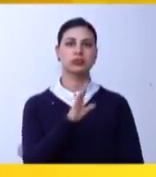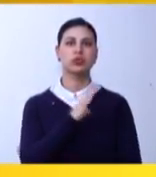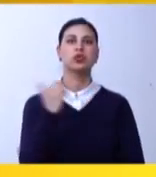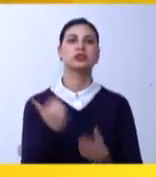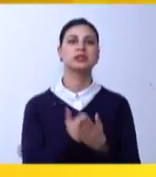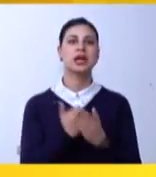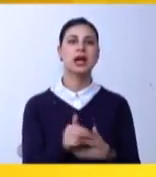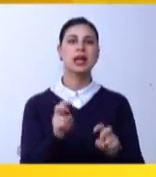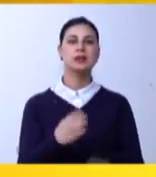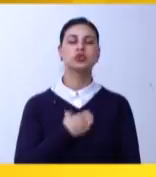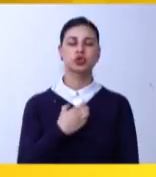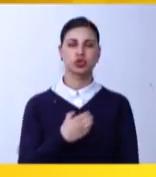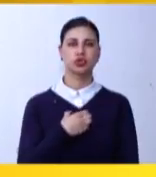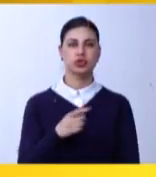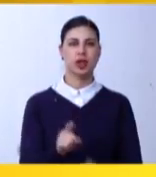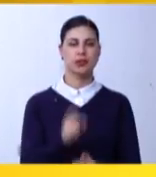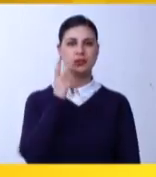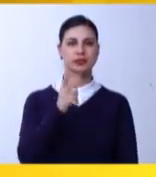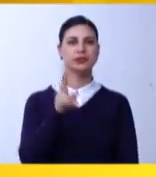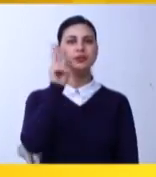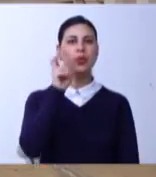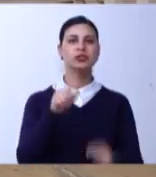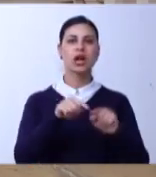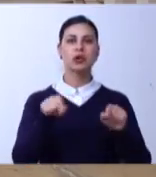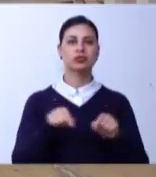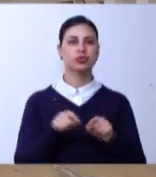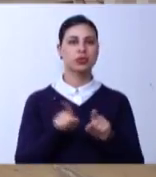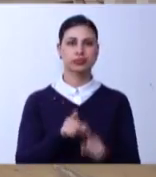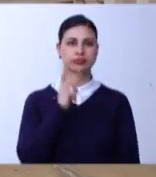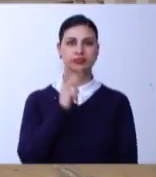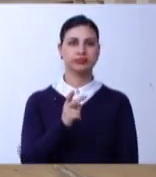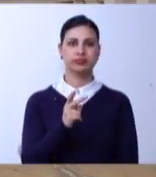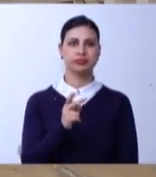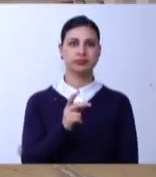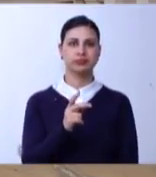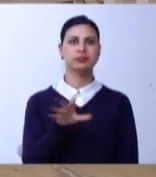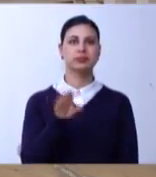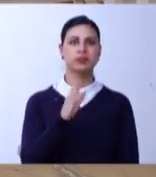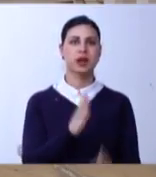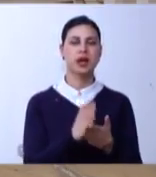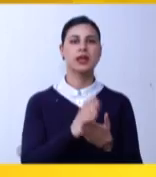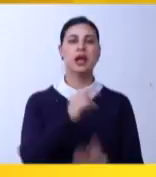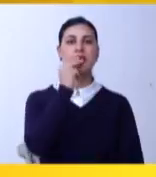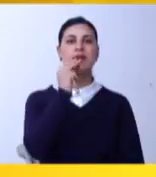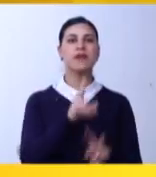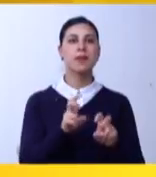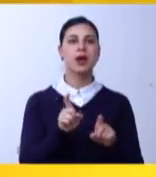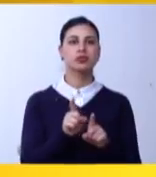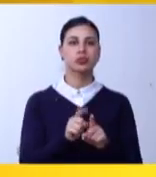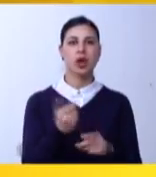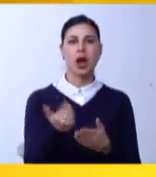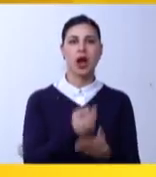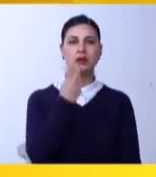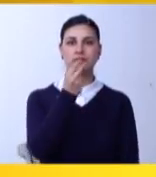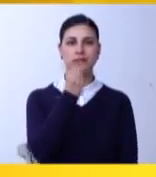სიახლეების შიში ბავშვებში ეს ძალიან ხშირი მოვლენაა და მე შემიძლია გითხრათ, რომ არსებობს მაგალითად კვებაში ნეოფობიის შკალა, ანუ